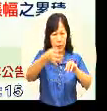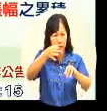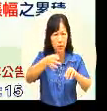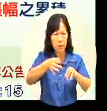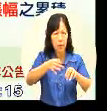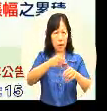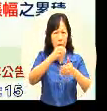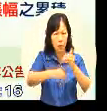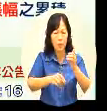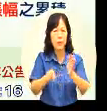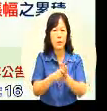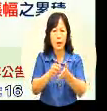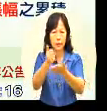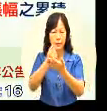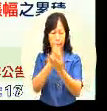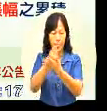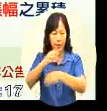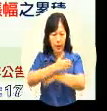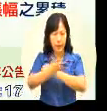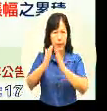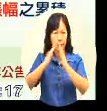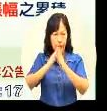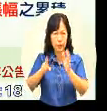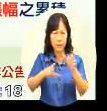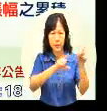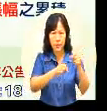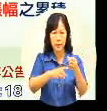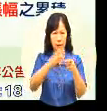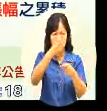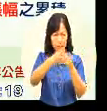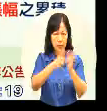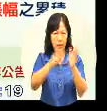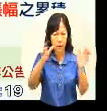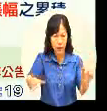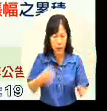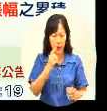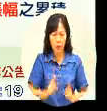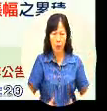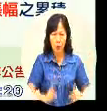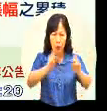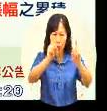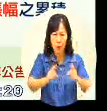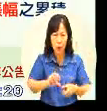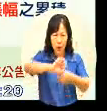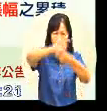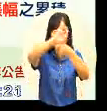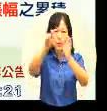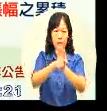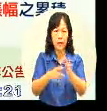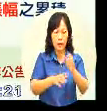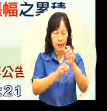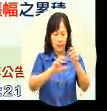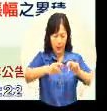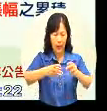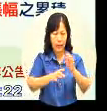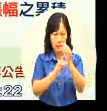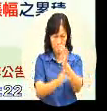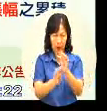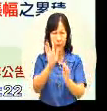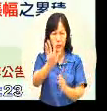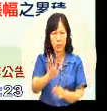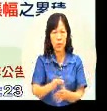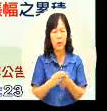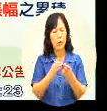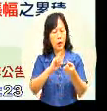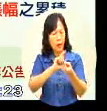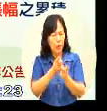请各县市应依照三年的公告限值涨幅之累积为调准基准。那换句话说